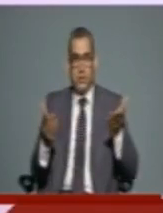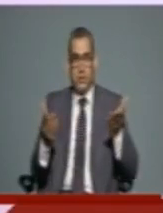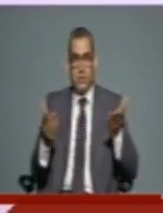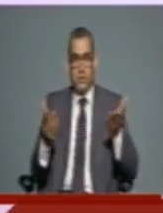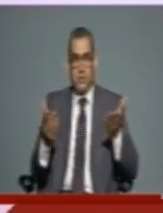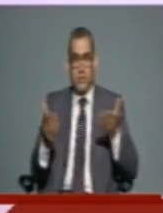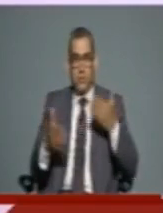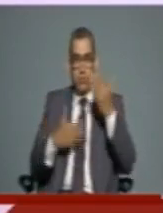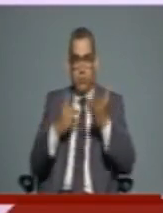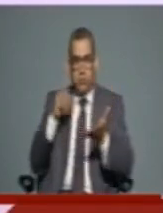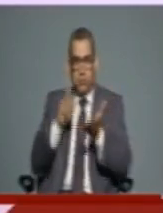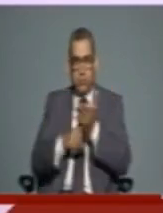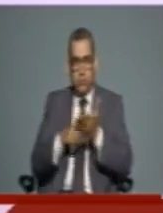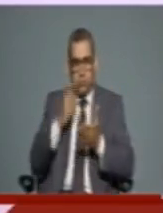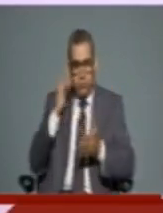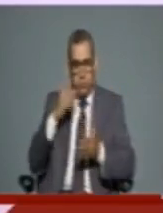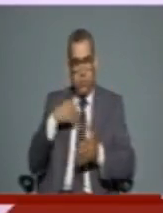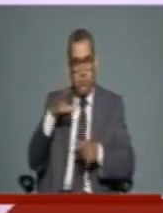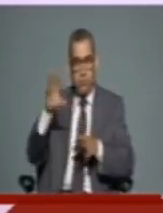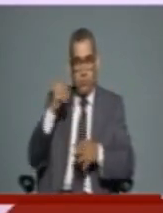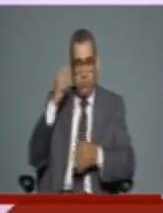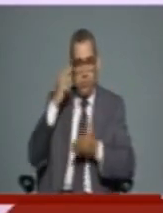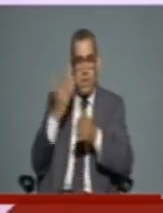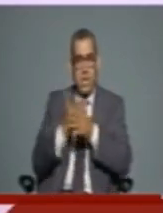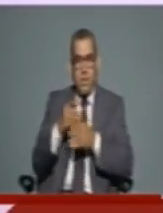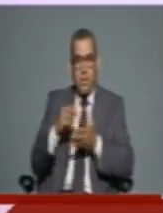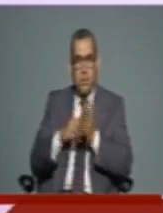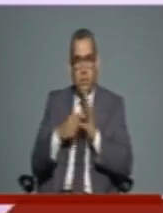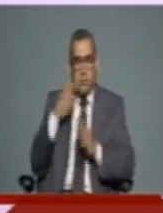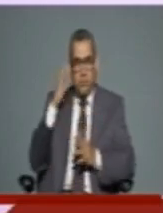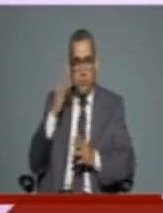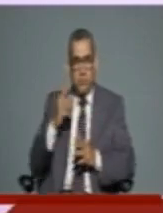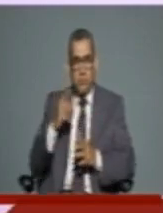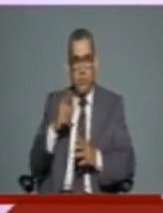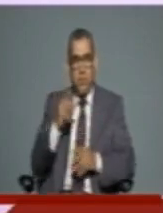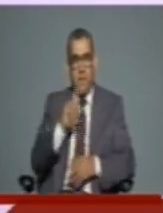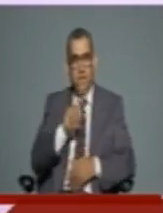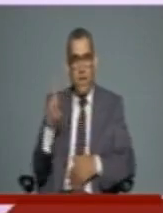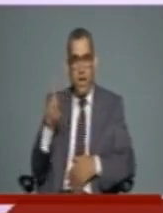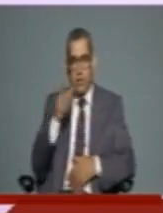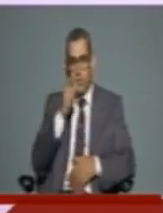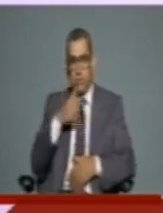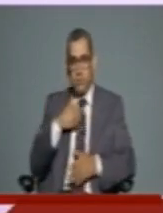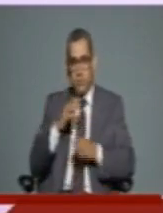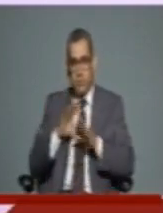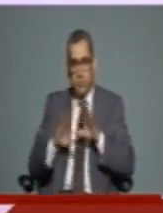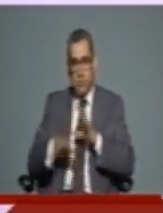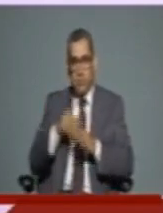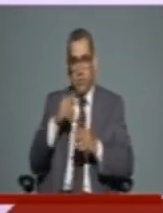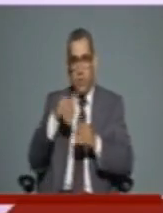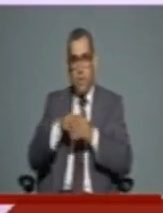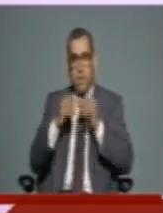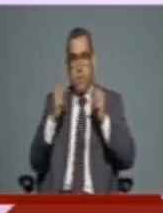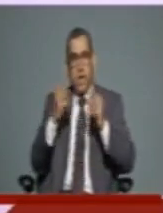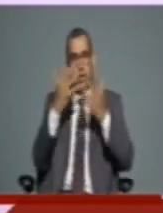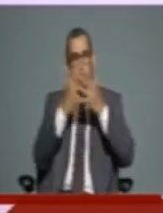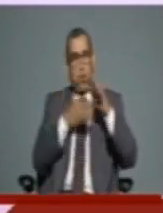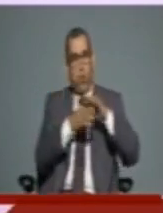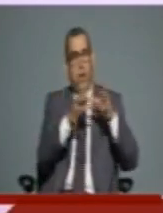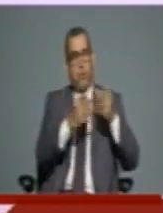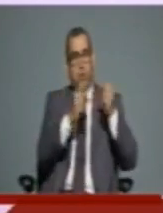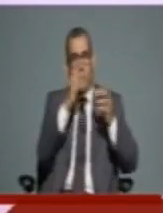فلابد ان احنا ناخذ بالاسباب، وما ينفعش ان انا اطلع اخزن في المصنع وبعدين اطلع من